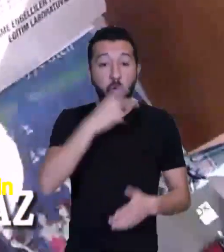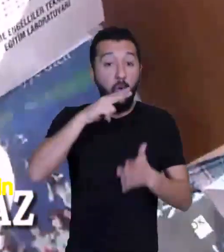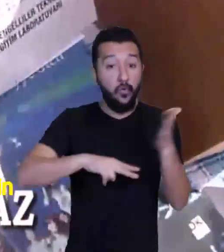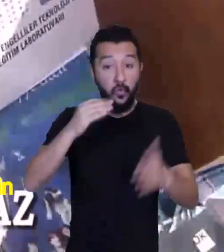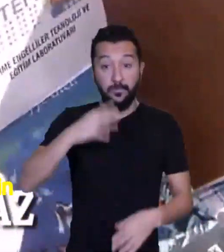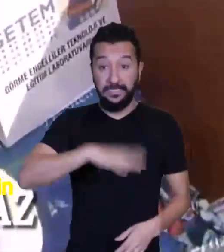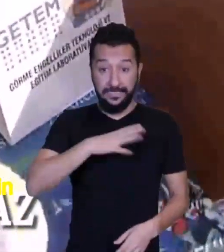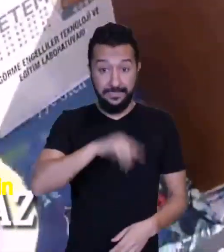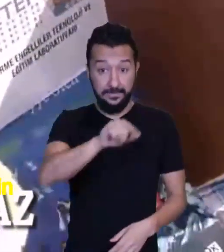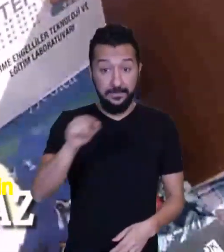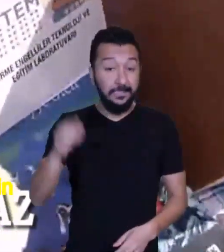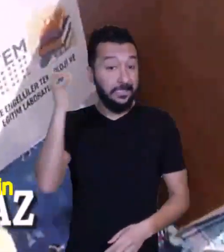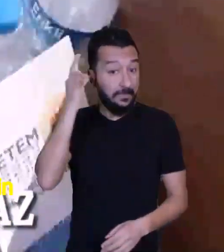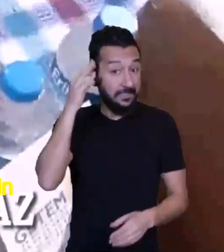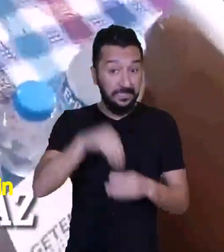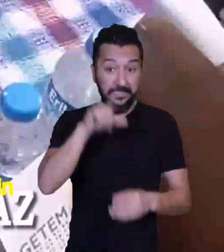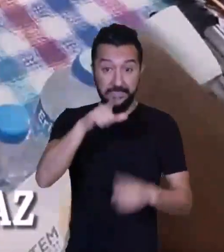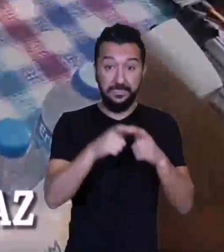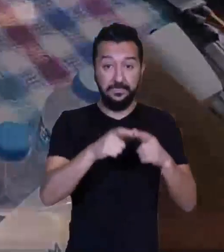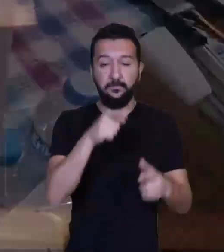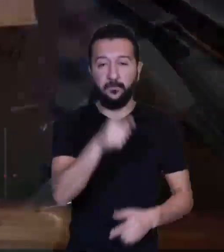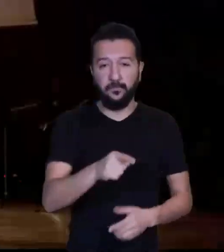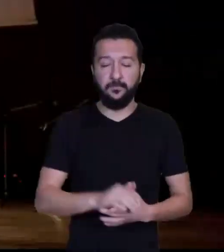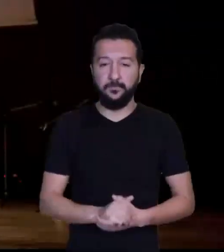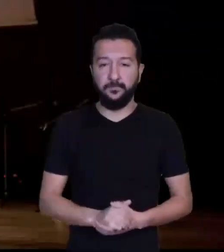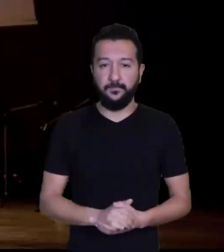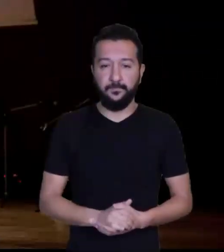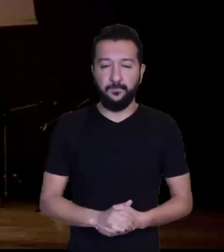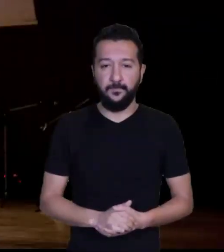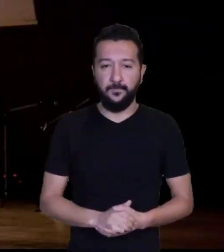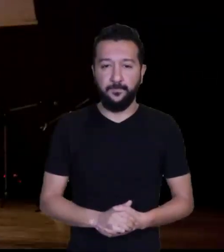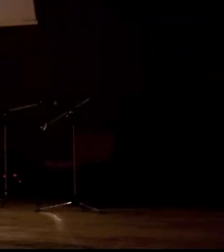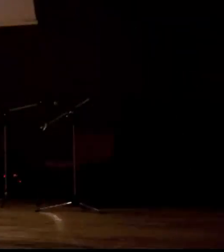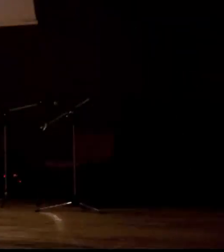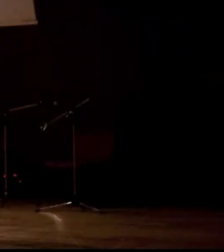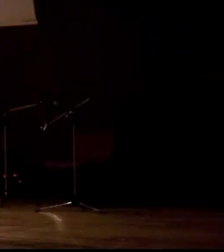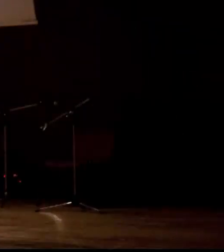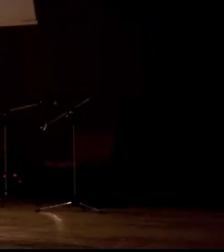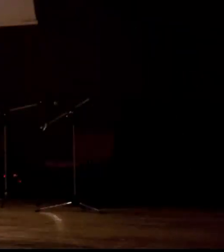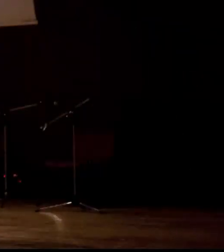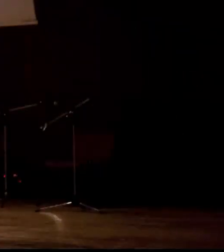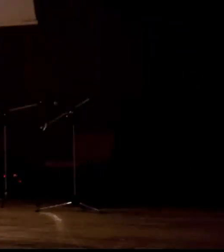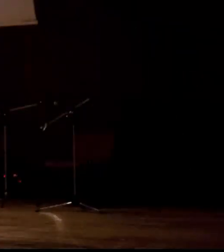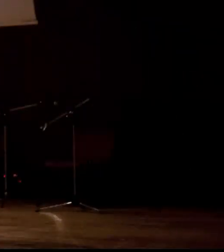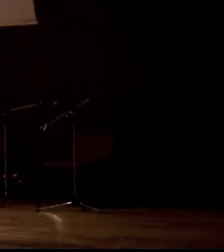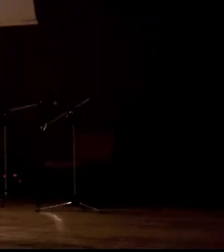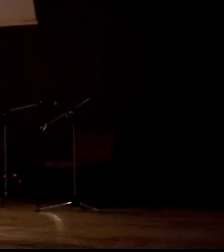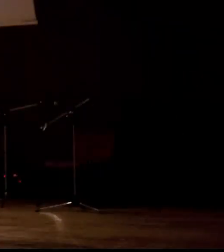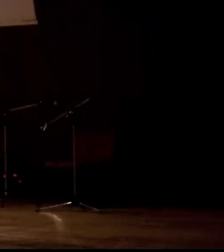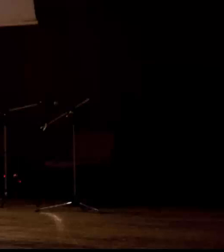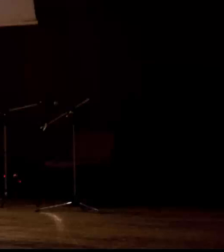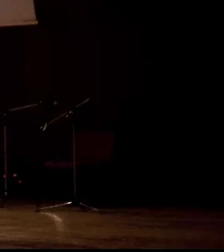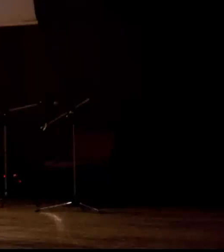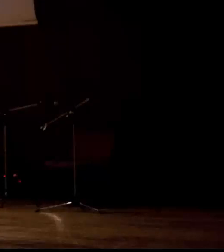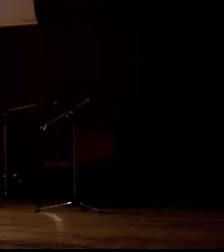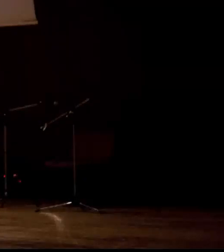olmak isteyenlerin dinlemesi gereken bir CD bu. Garanti Kültür Merkezi'nde gerçekleştirilen akut semineri. Konuşmacının